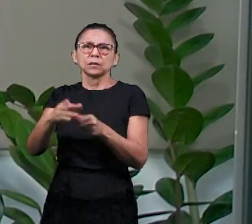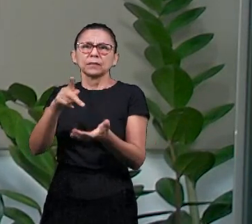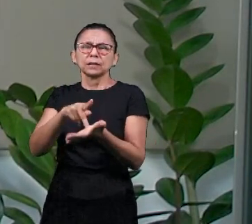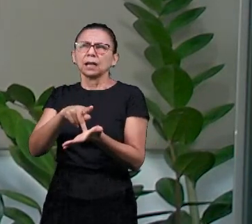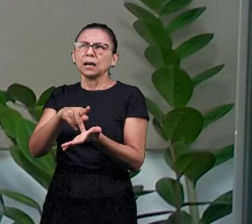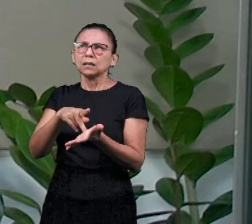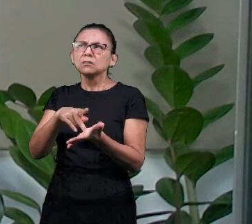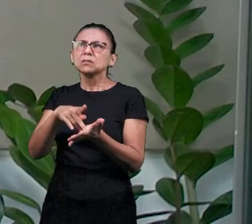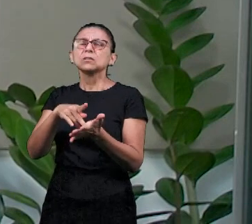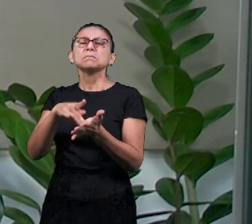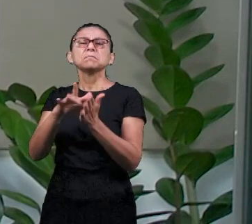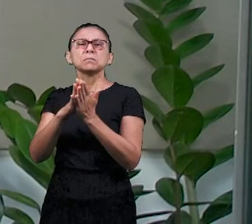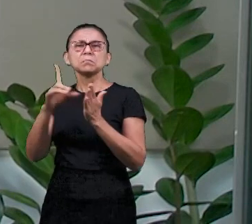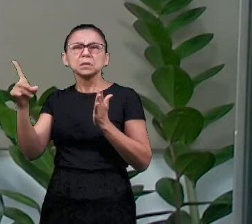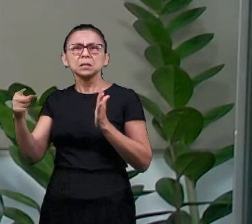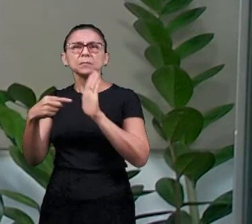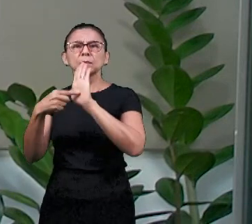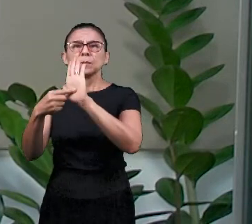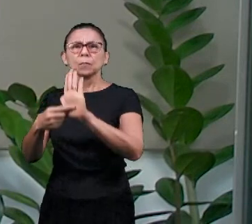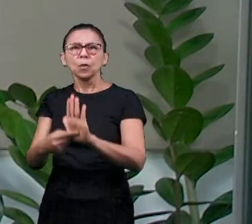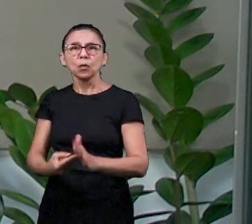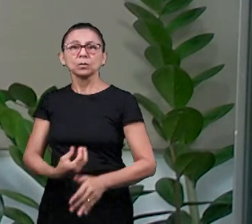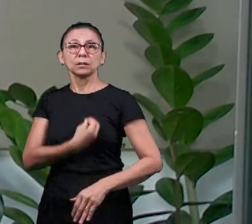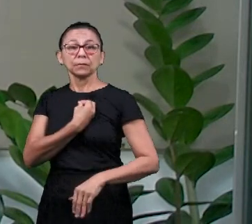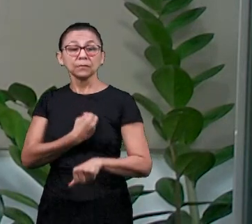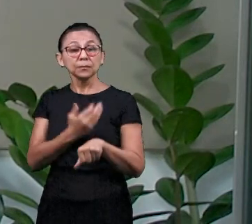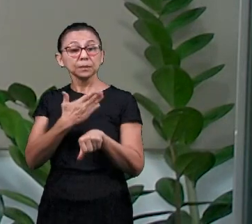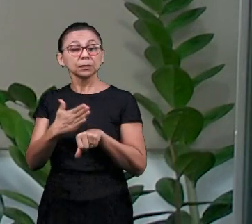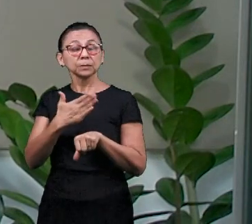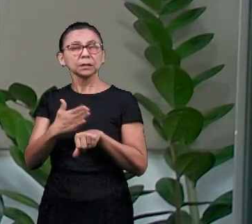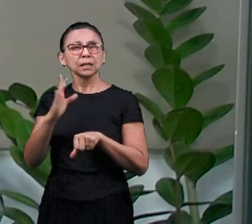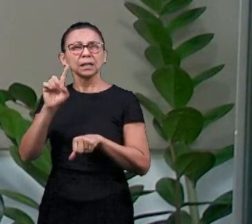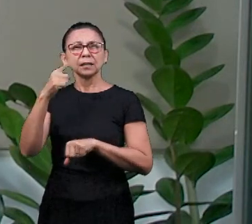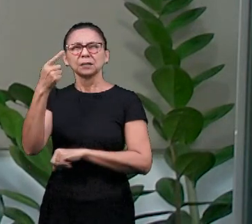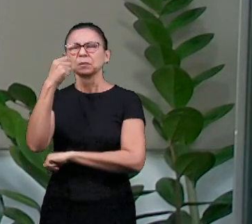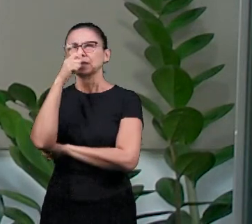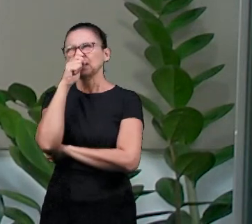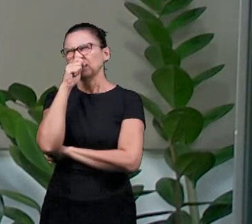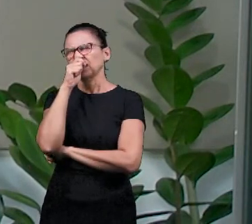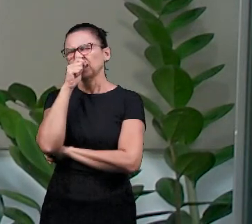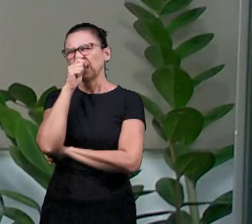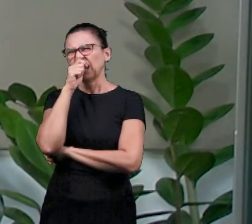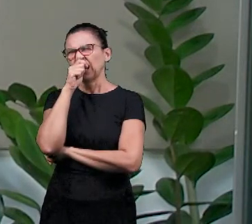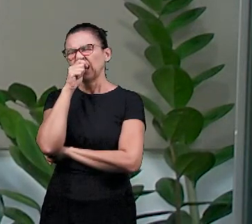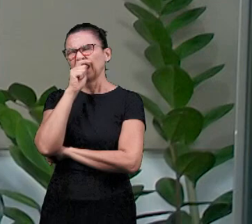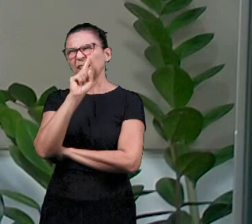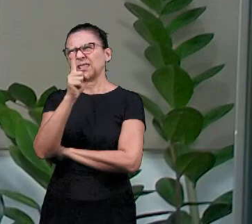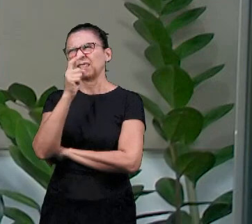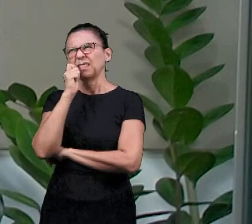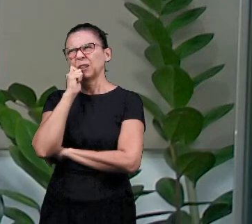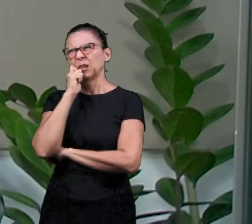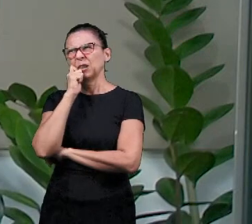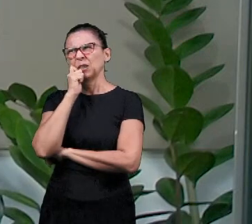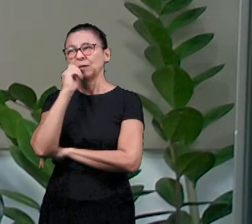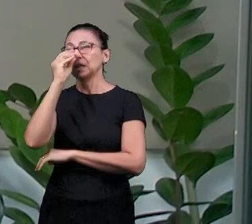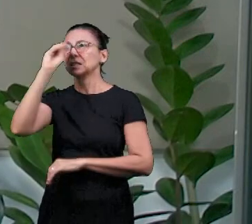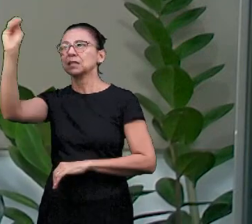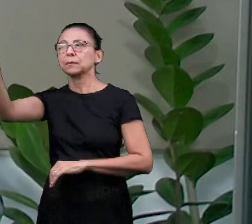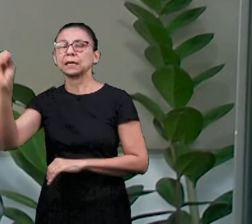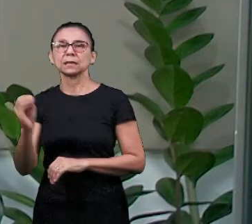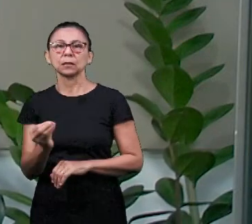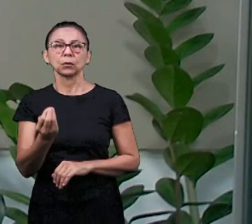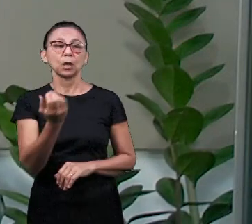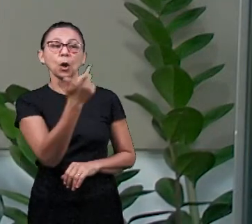la vérité, c'est un autre qui l'a. Regardez, nous sommes en train de parler pas de A, B ou C, non, chacun fait comme il veut. Nous ne sommes